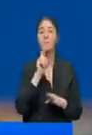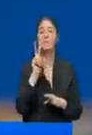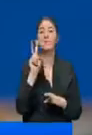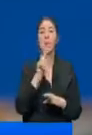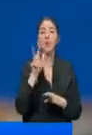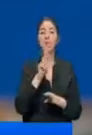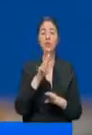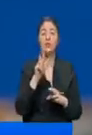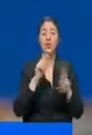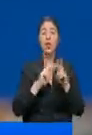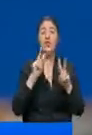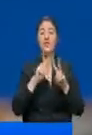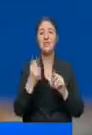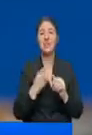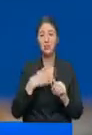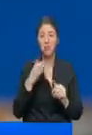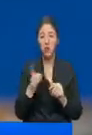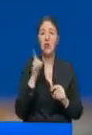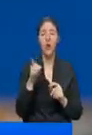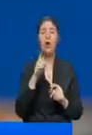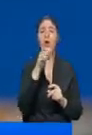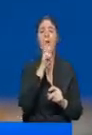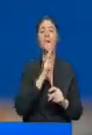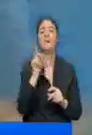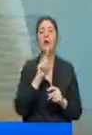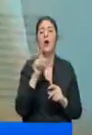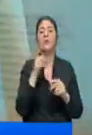kilovat saat istiyordu ve hükümet de 210 kilovat saate kadar indirdi efendim.